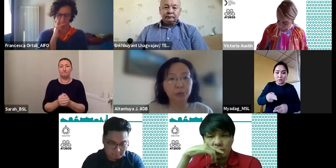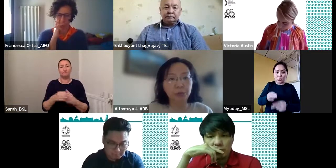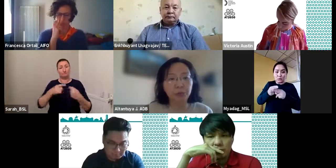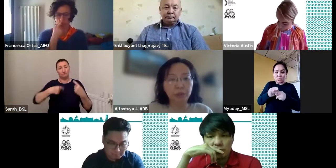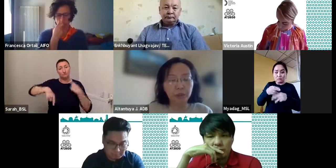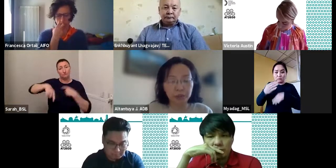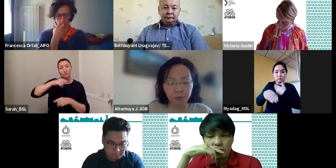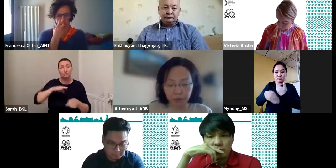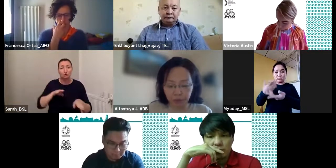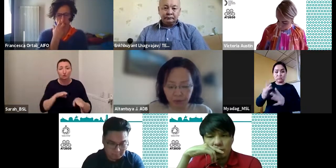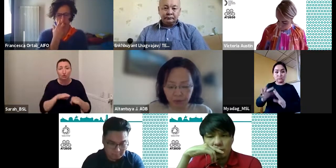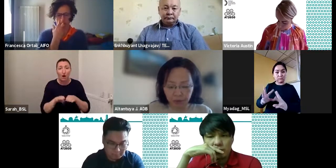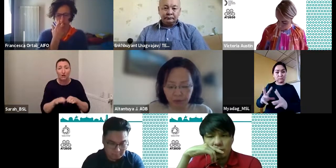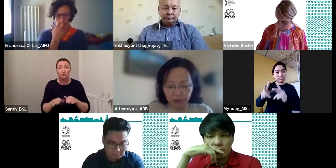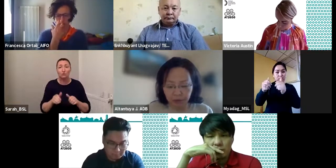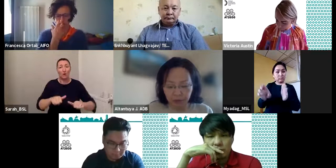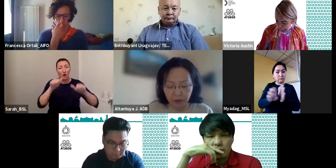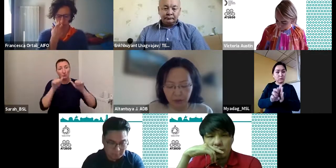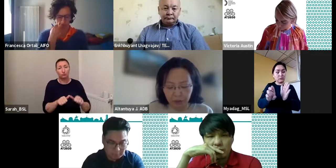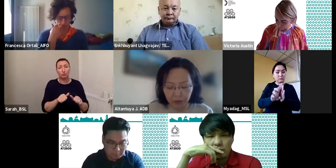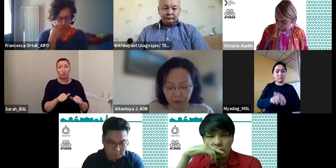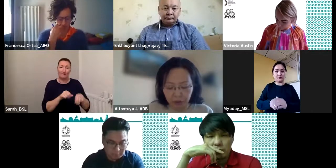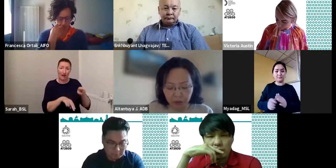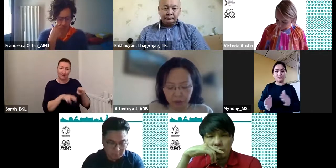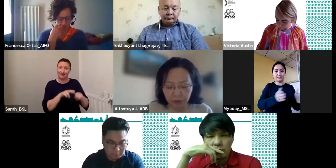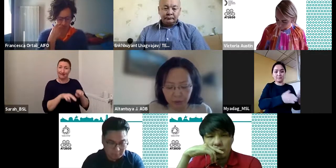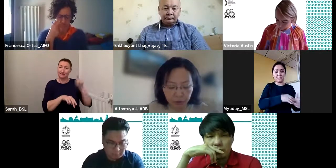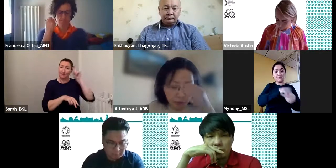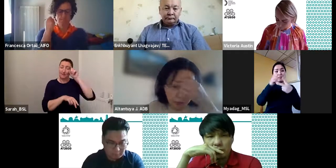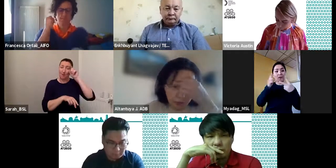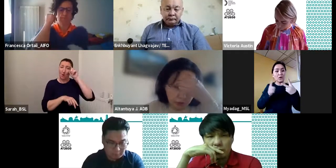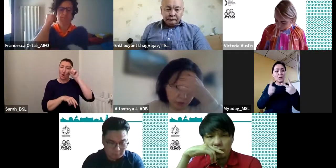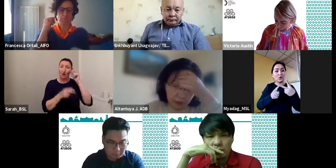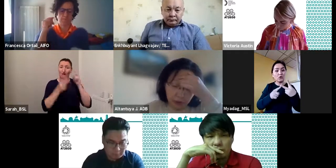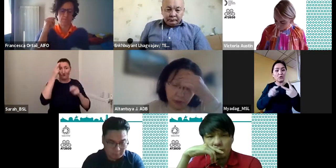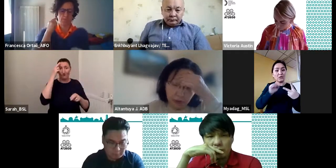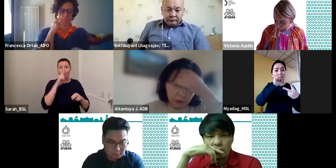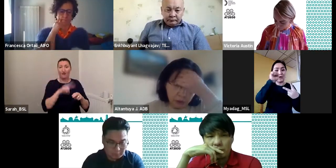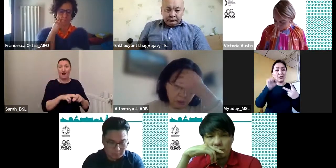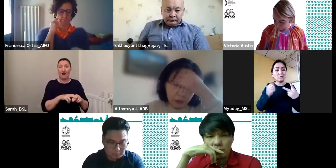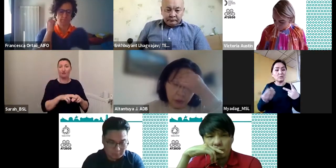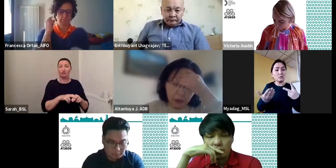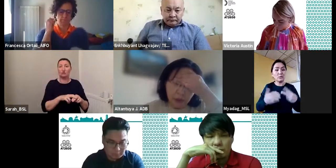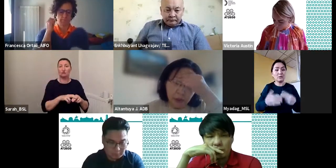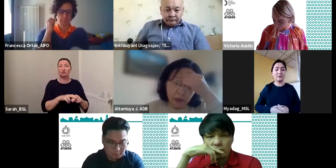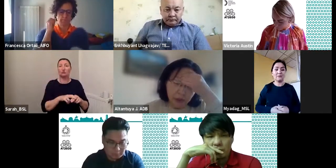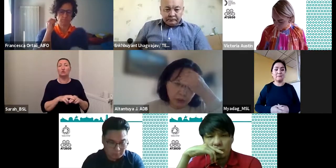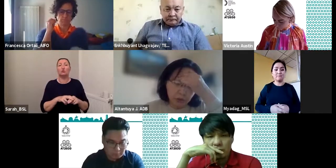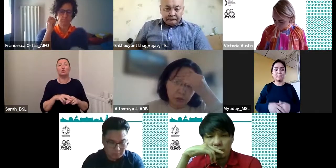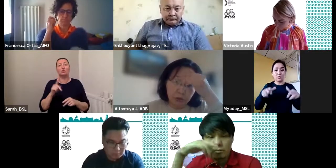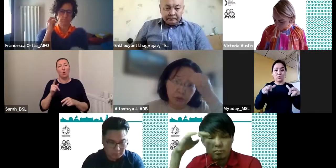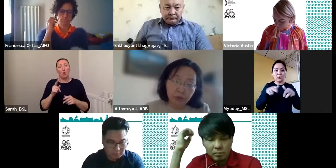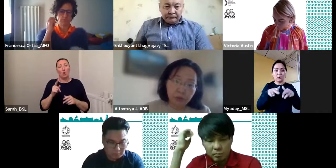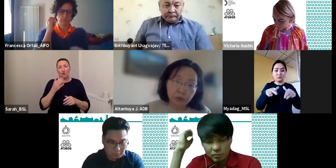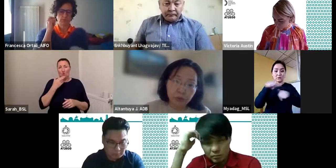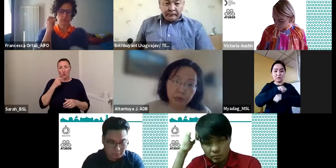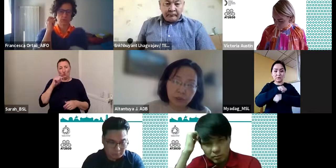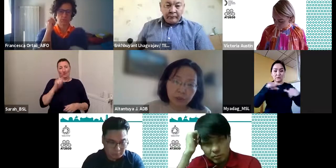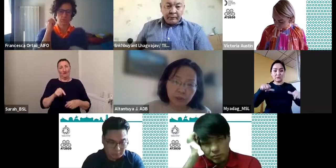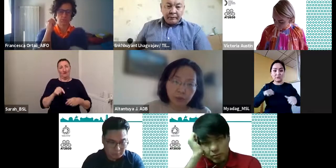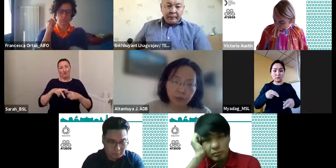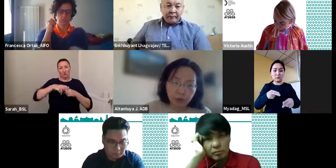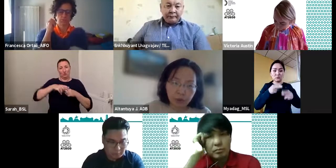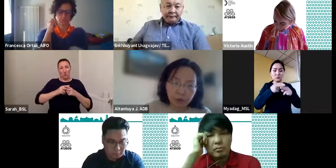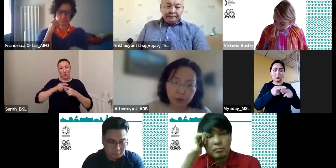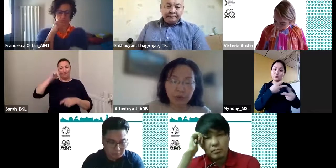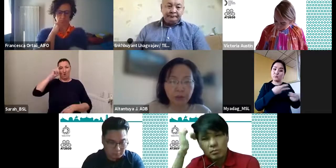бол бүрднэ гэж бид нар бодож байгаа. За хоёр дахь нэг асуудал нь бид юу хийе гэж байгаа гэхээр хөгжлийн бэрхшээлтэй иргэдэд үзүүлж байгаа тусламж